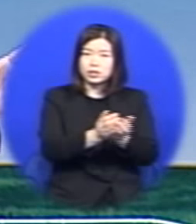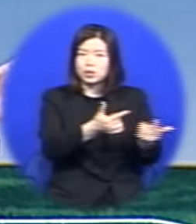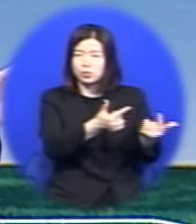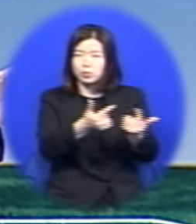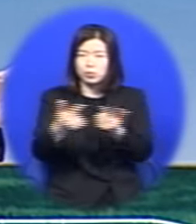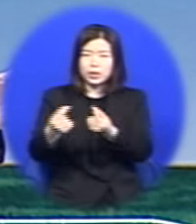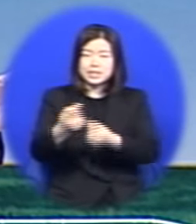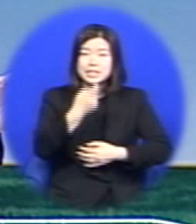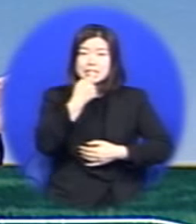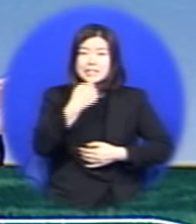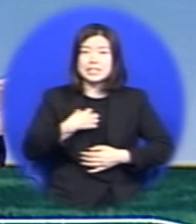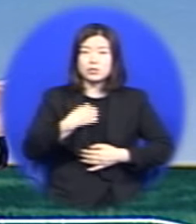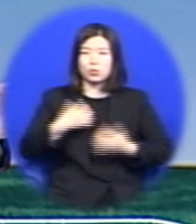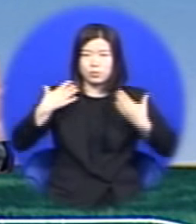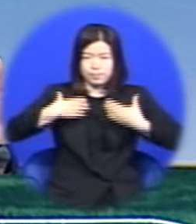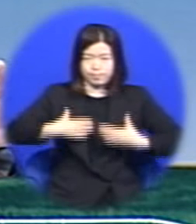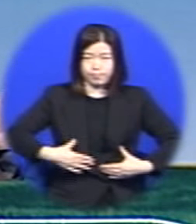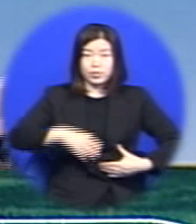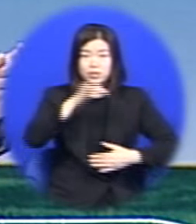흰옷을 입고 있었습니다.